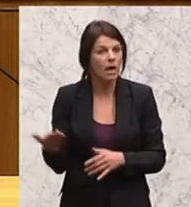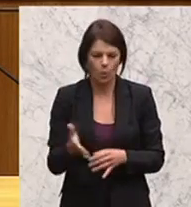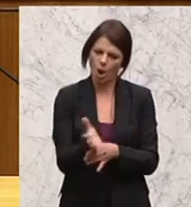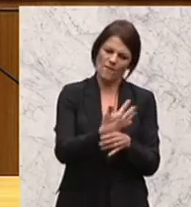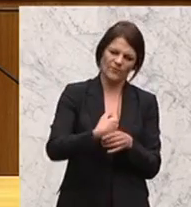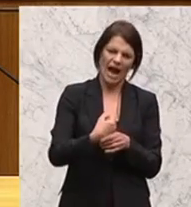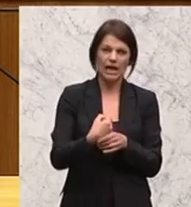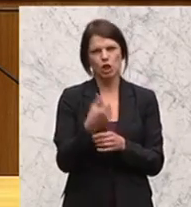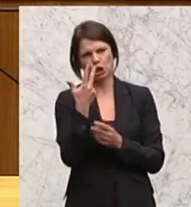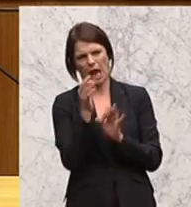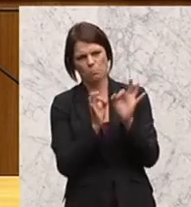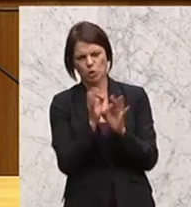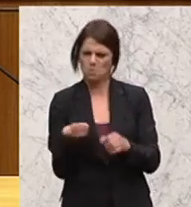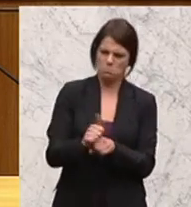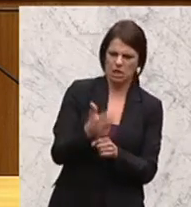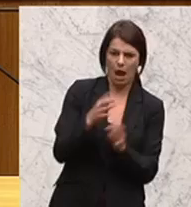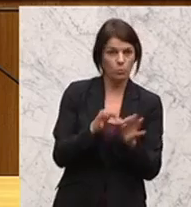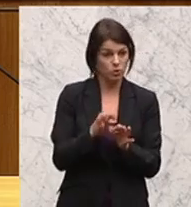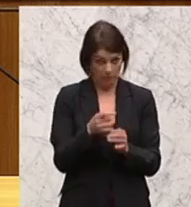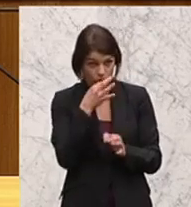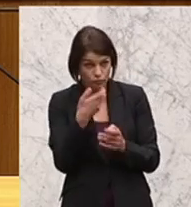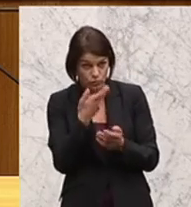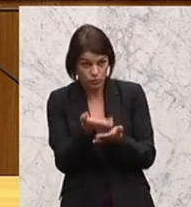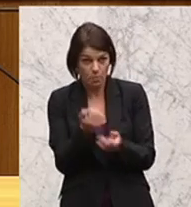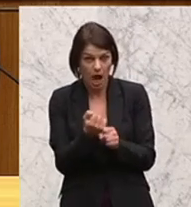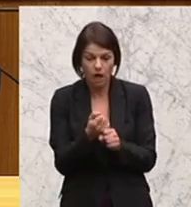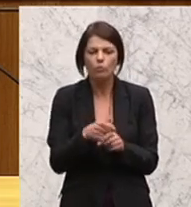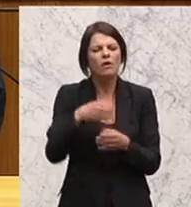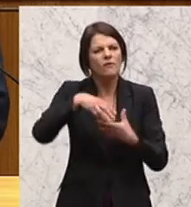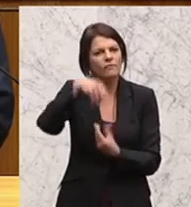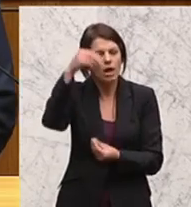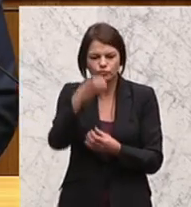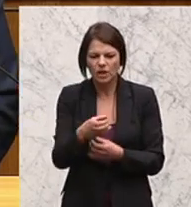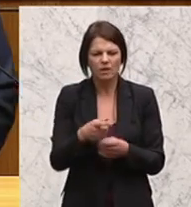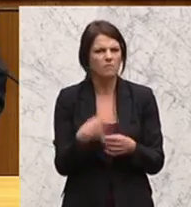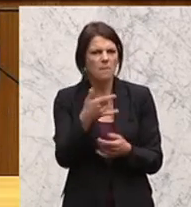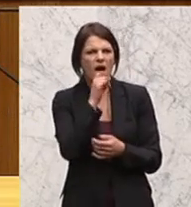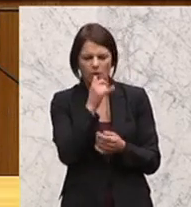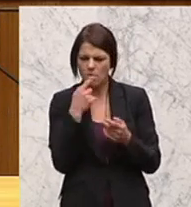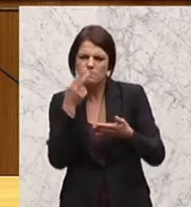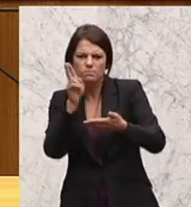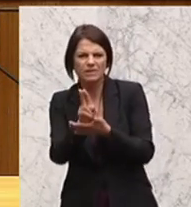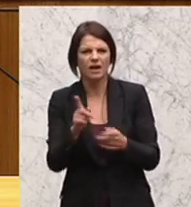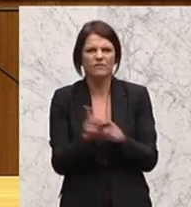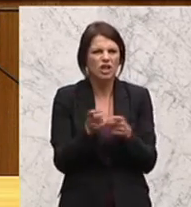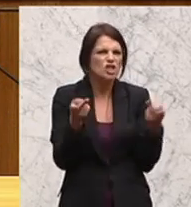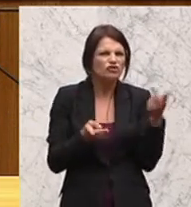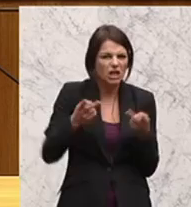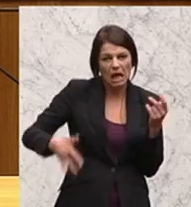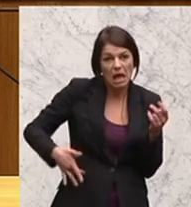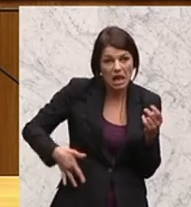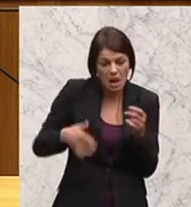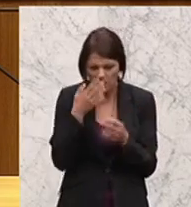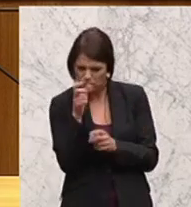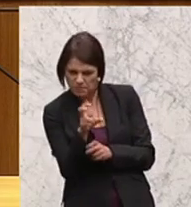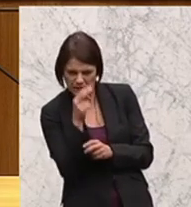Wein bei 3% und das Bier. Und auf den Flaschen soll dann vielleicht beim Alkohol irgendwann einmal auch eine geschädigte Leber